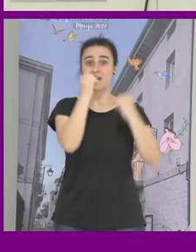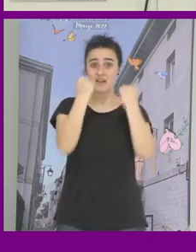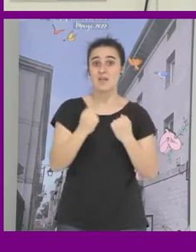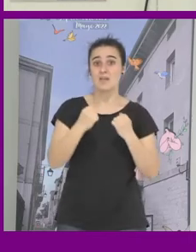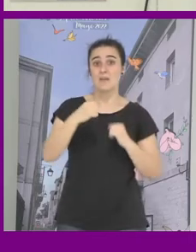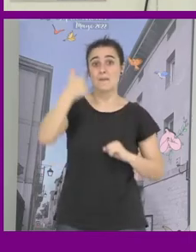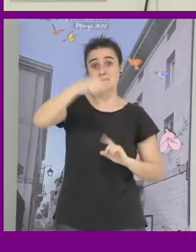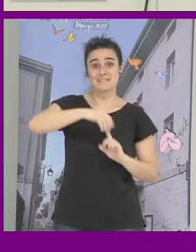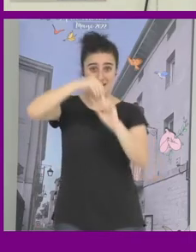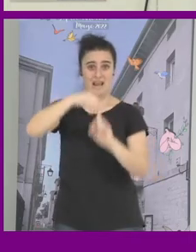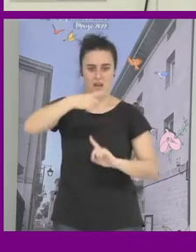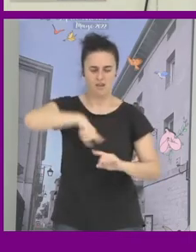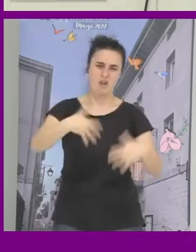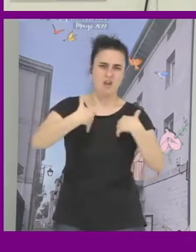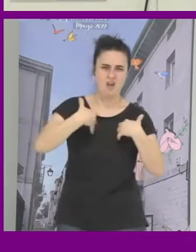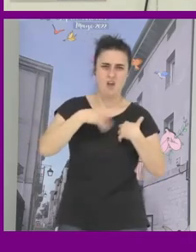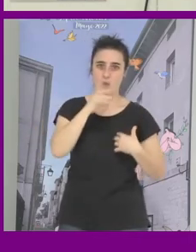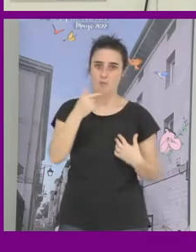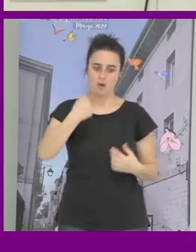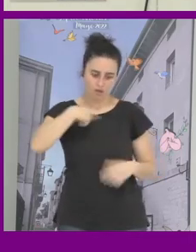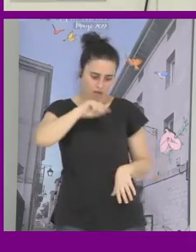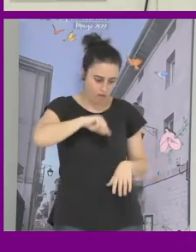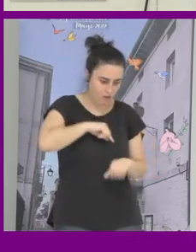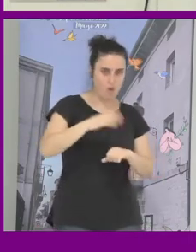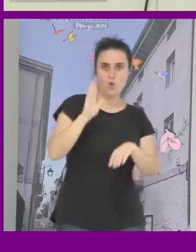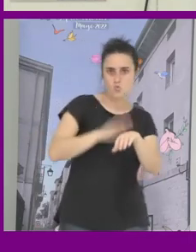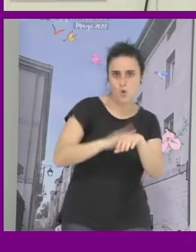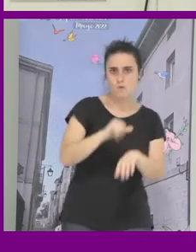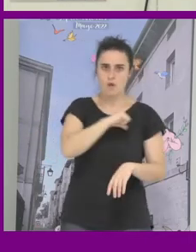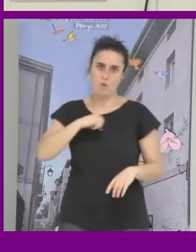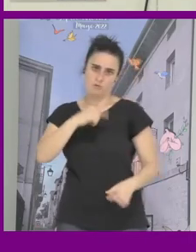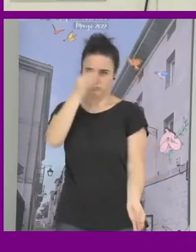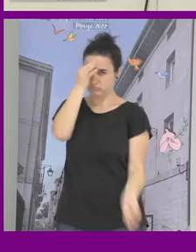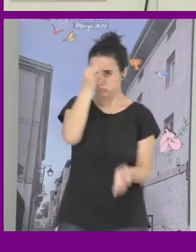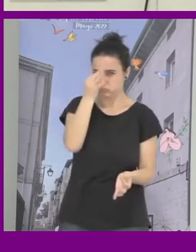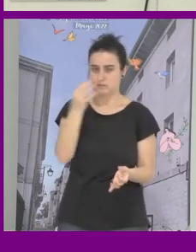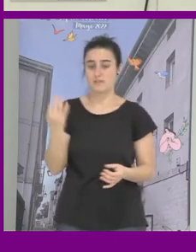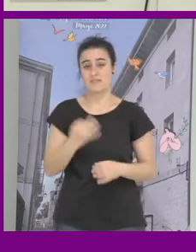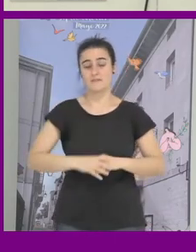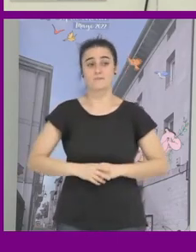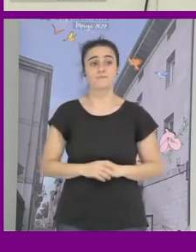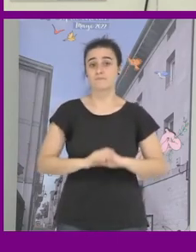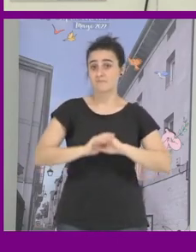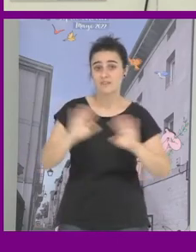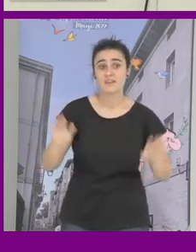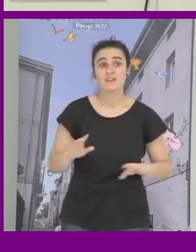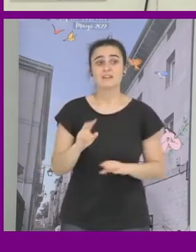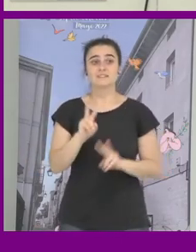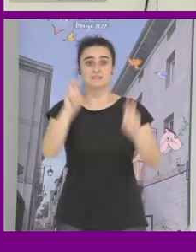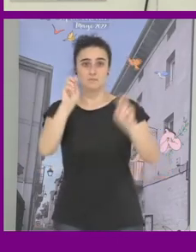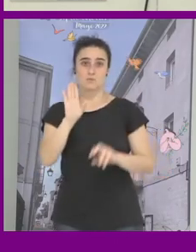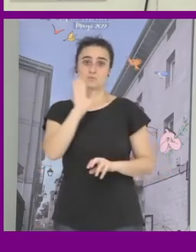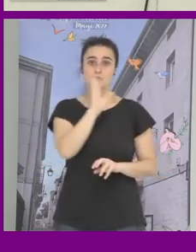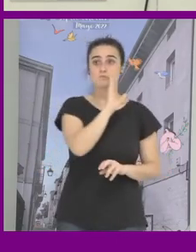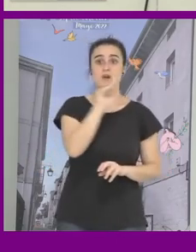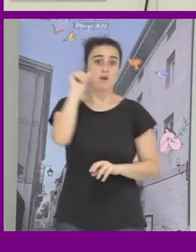bai sufritzen dugula ba autoexigentzia eta kulparen bidez besteak beste bai eta bestetik ba ama aurdunen